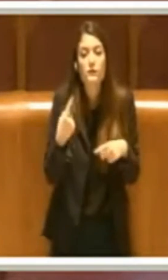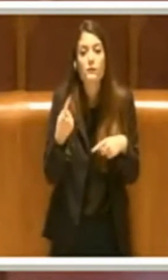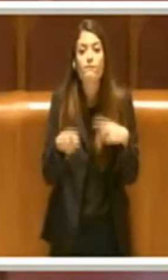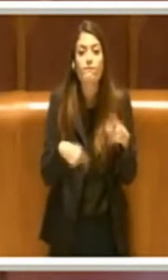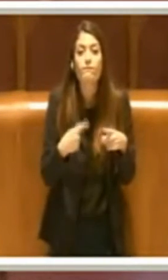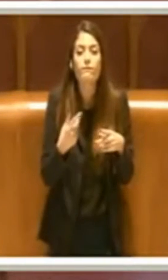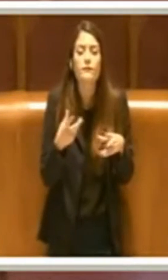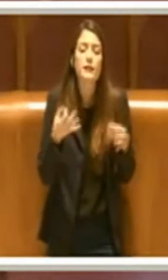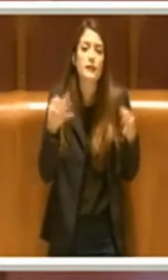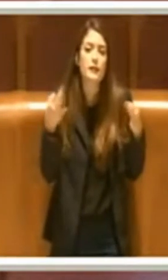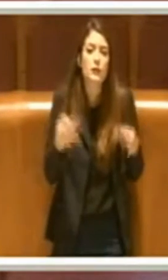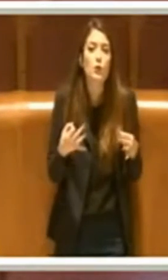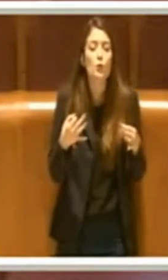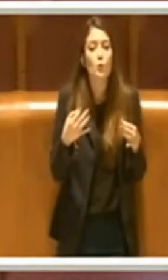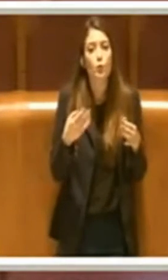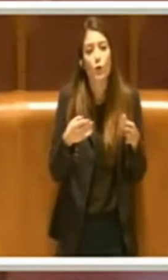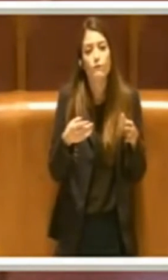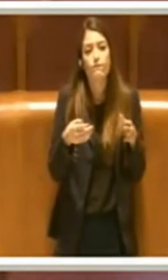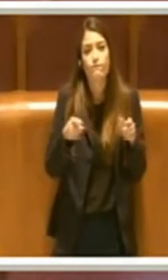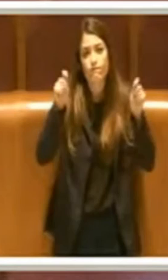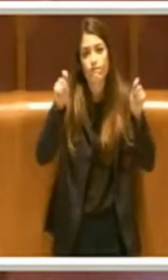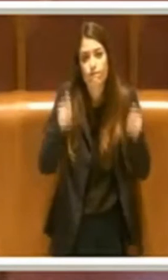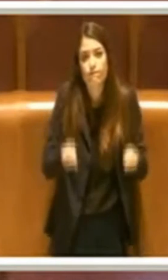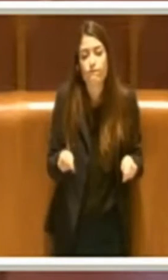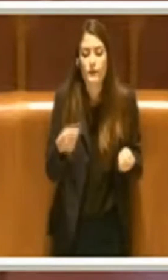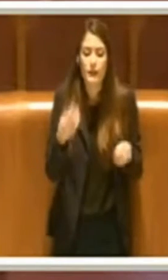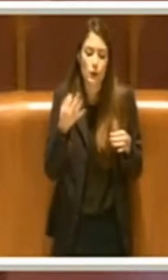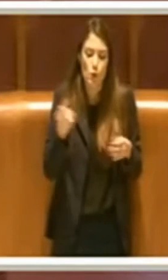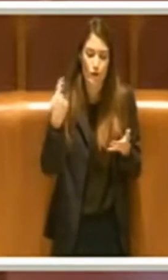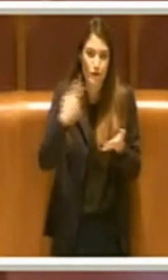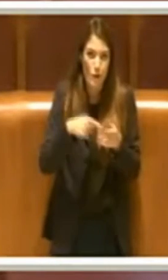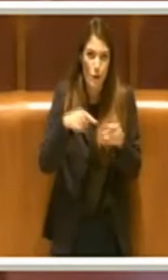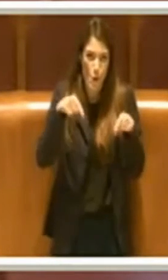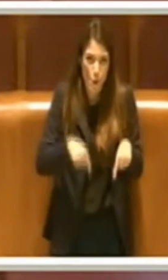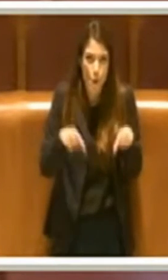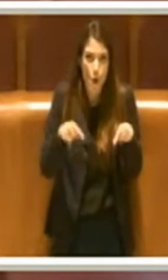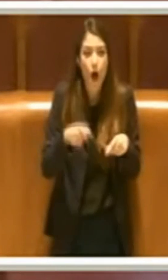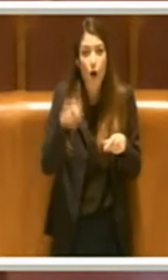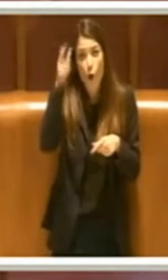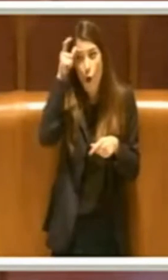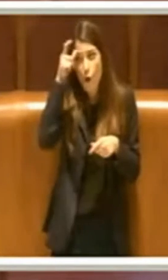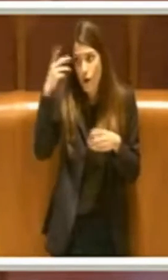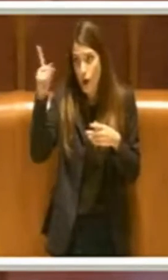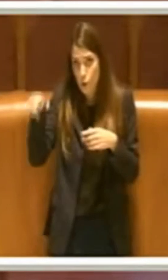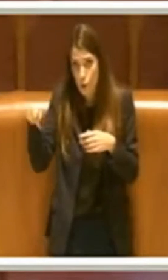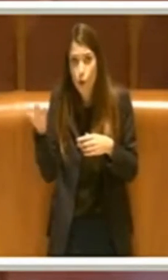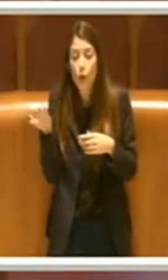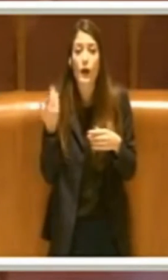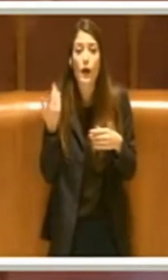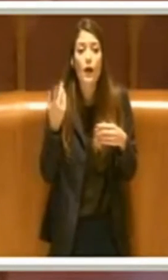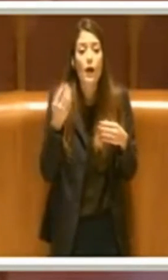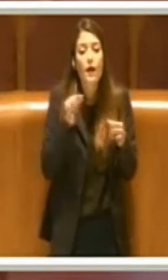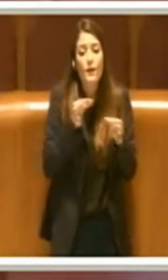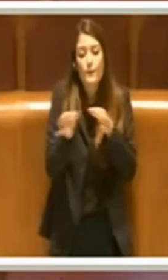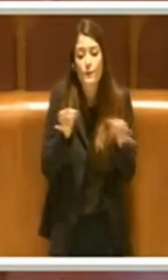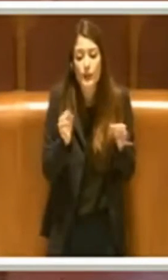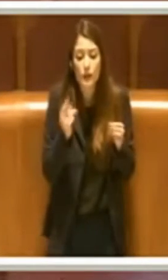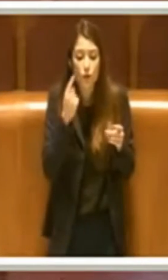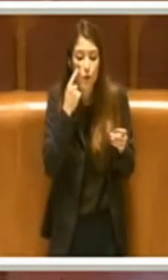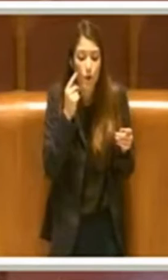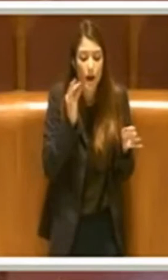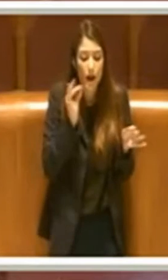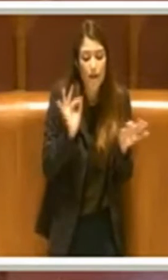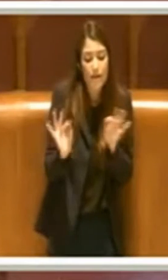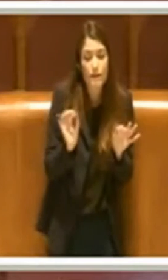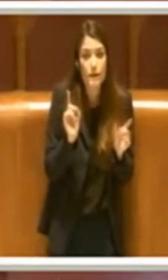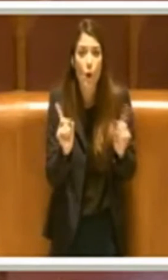rilancio, perché ci ritroveremo qui, si ritroverà il governo a definire le misure del rilancio di questo paese. L'Italia